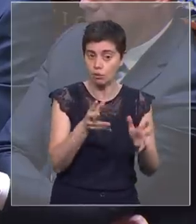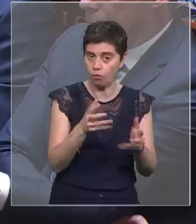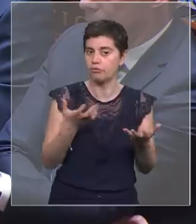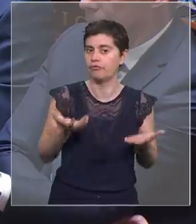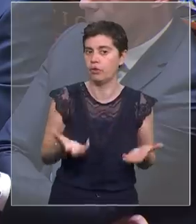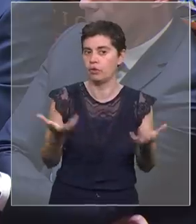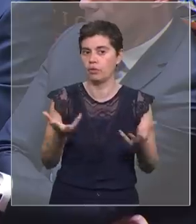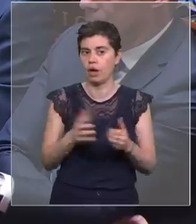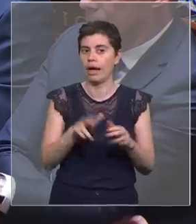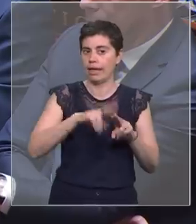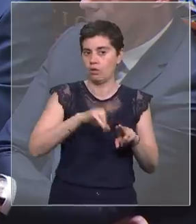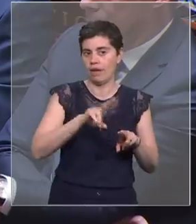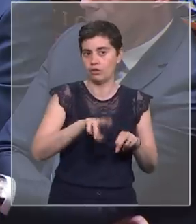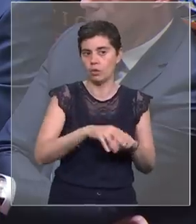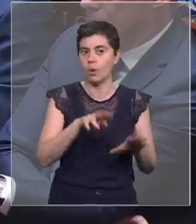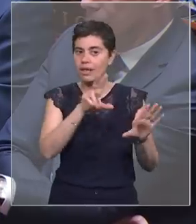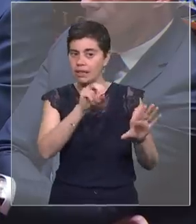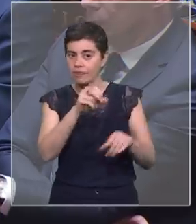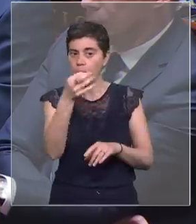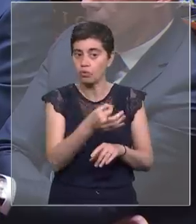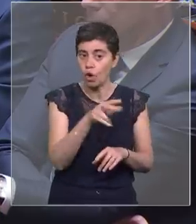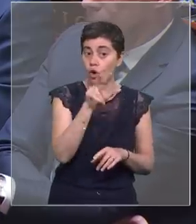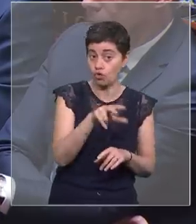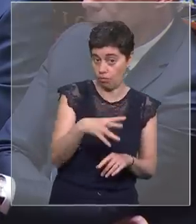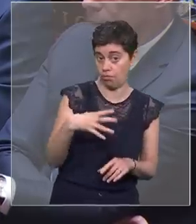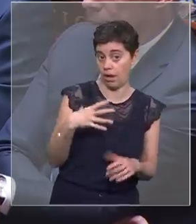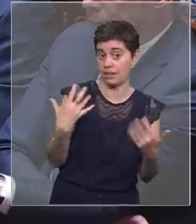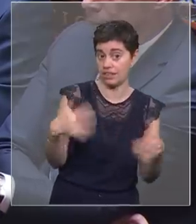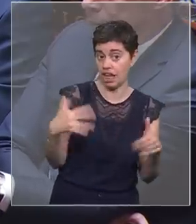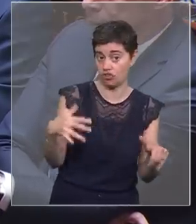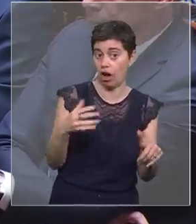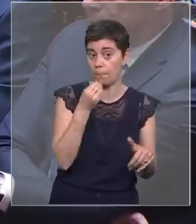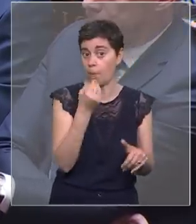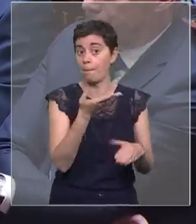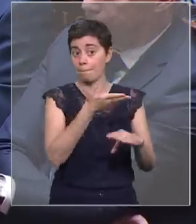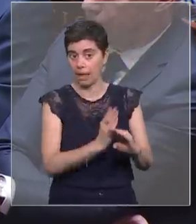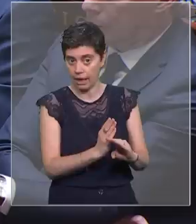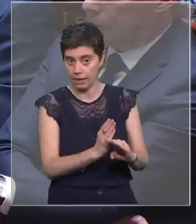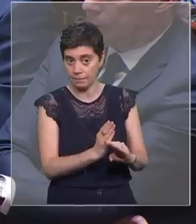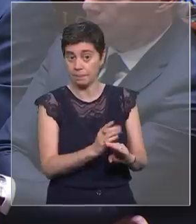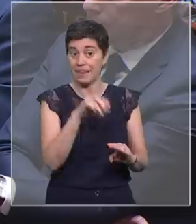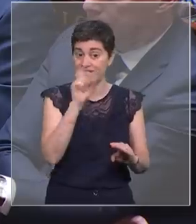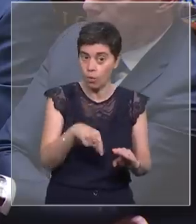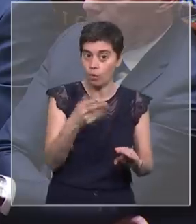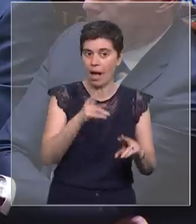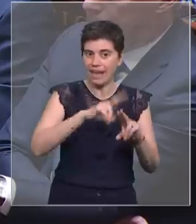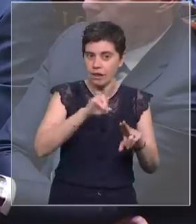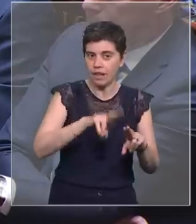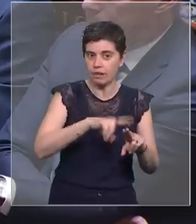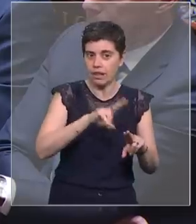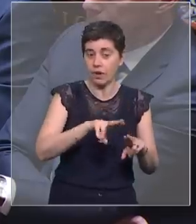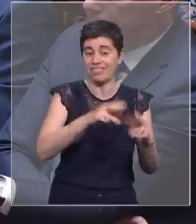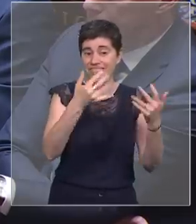massif de la rénovation. 80% des logements qui existent sont déjà là et nous savons que c'est en rénovant massivement le